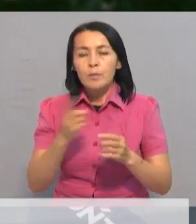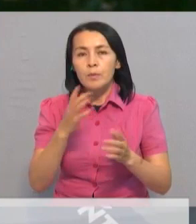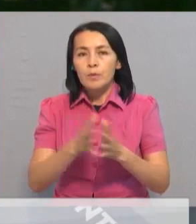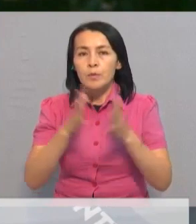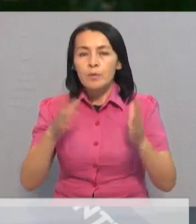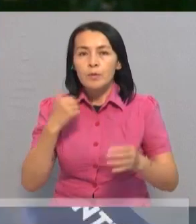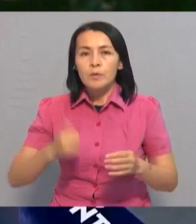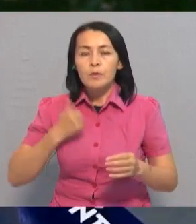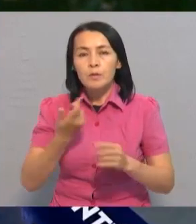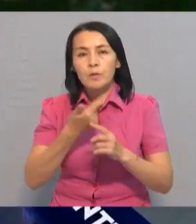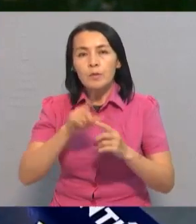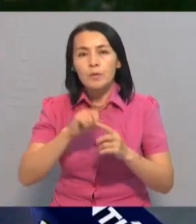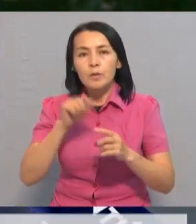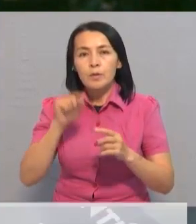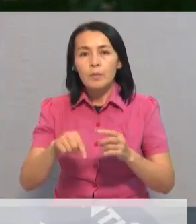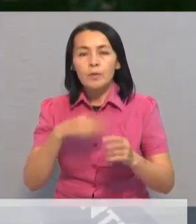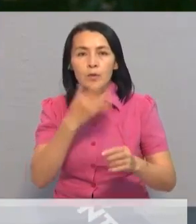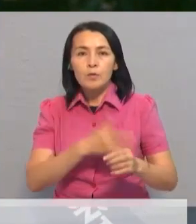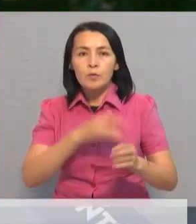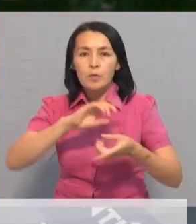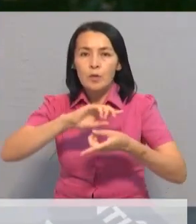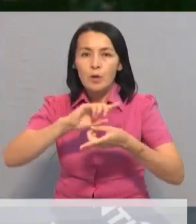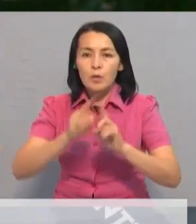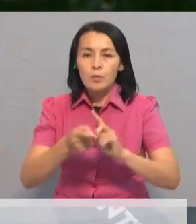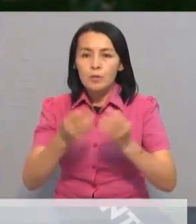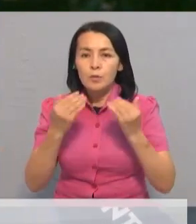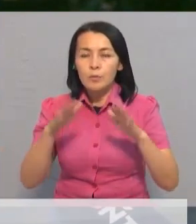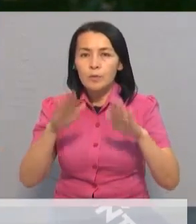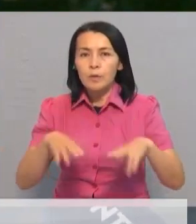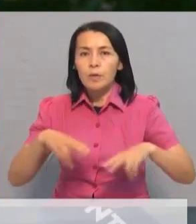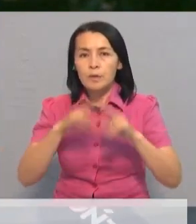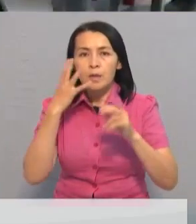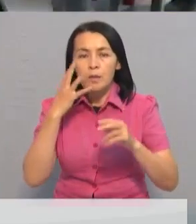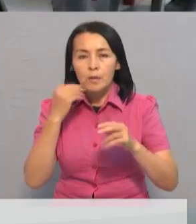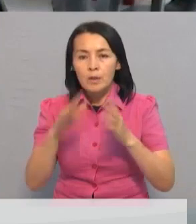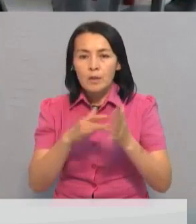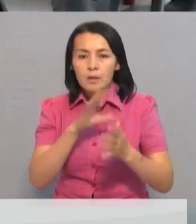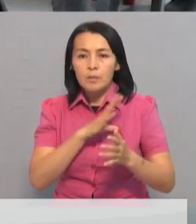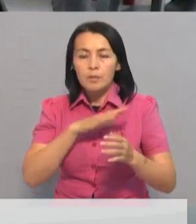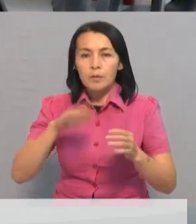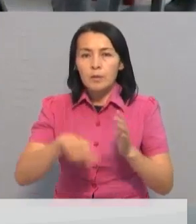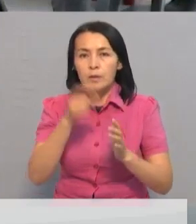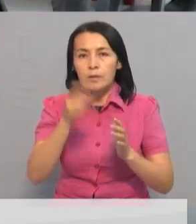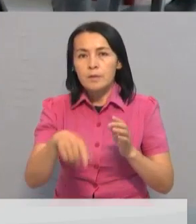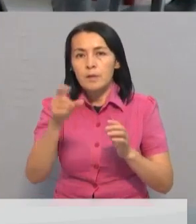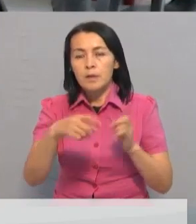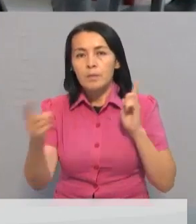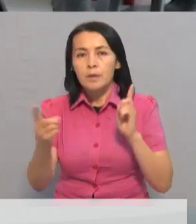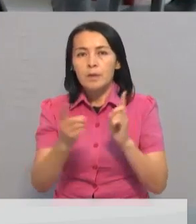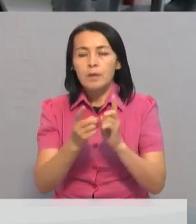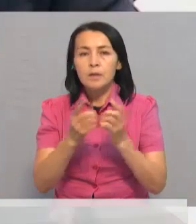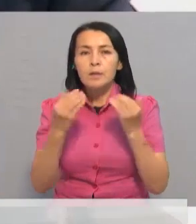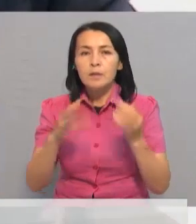жетістік. Өйткені бұндай жүрек ауыстыру трансплантациясы бұл тек Астана Алматыда жасалған. Одан кейін депутаттар халықпен кездесеміз